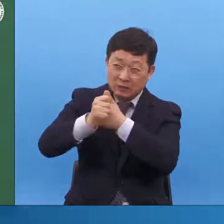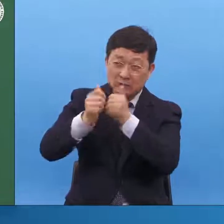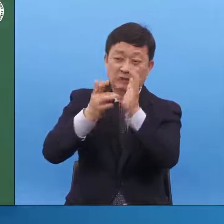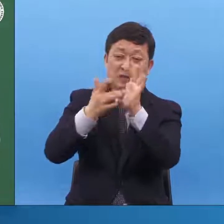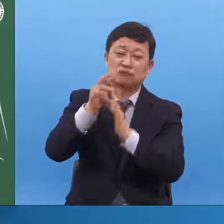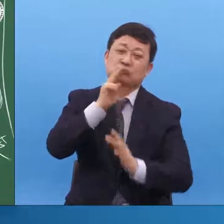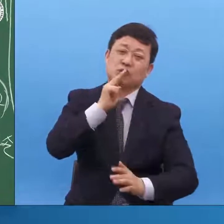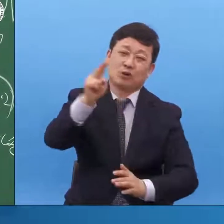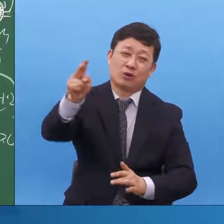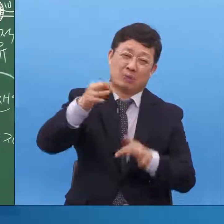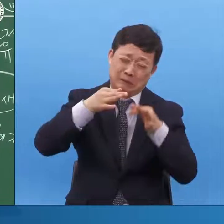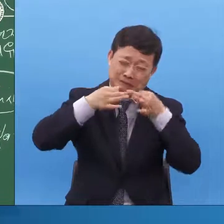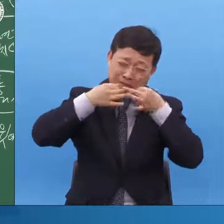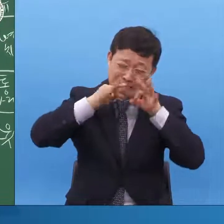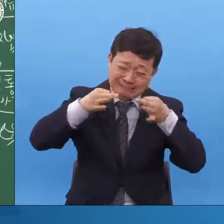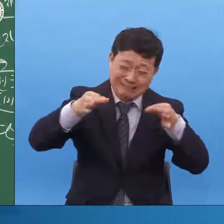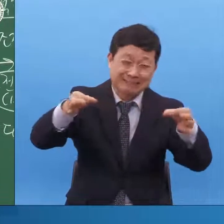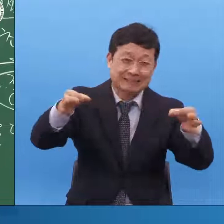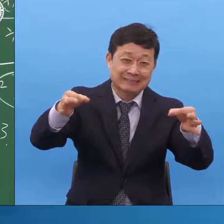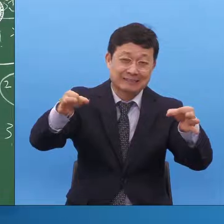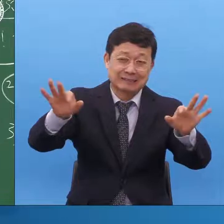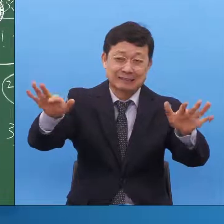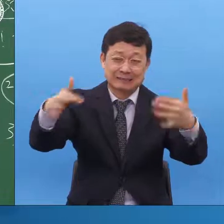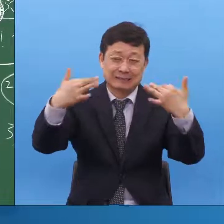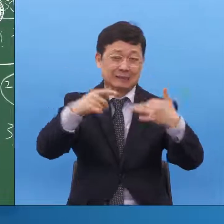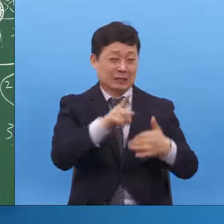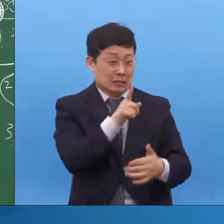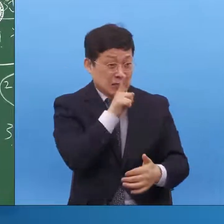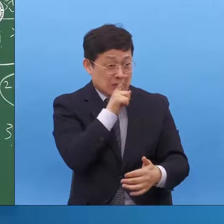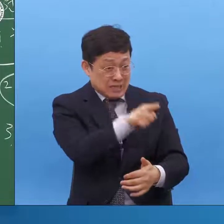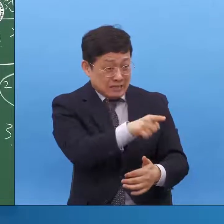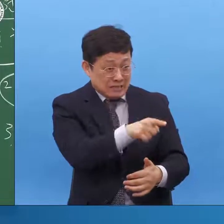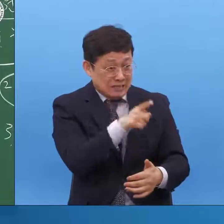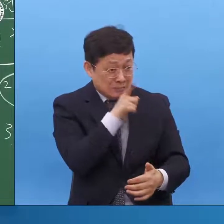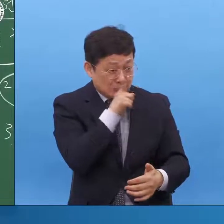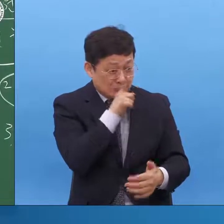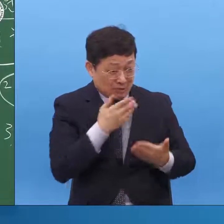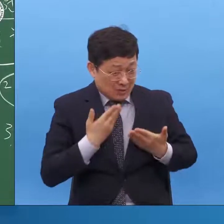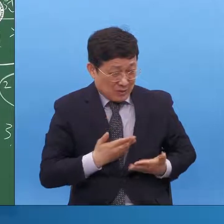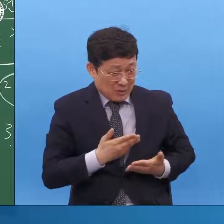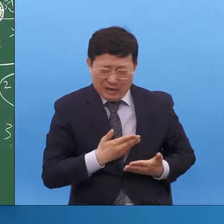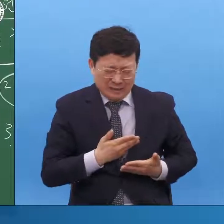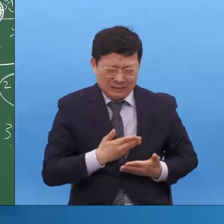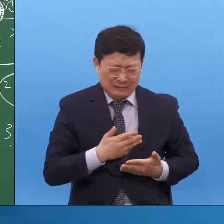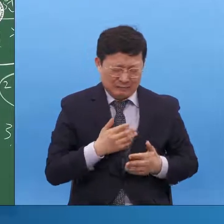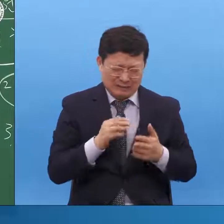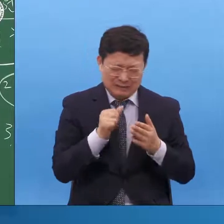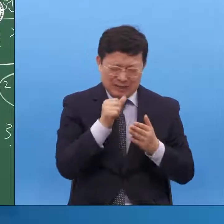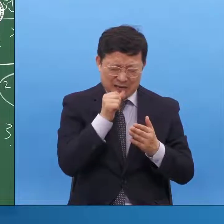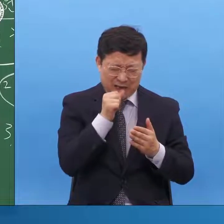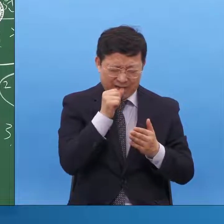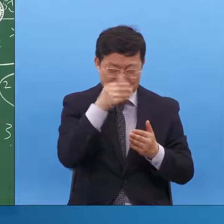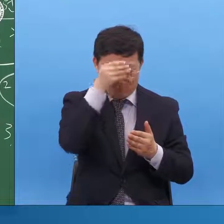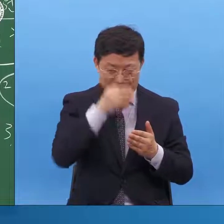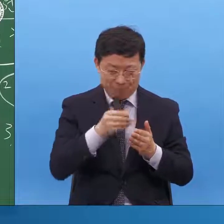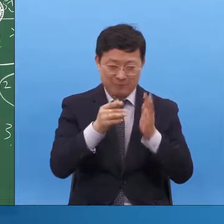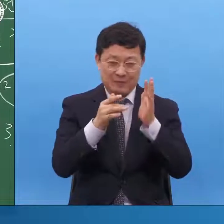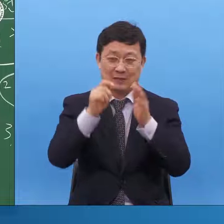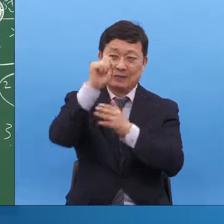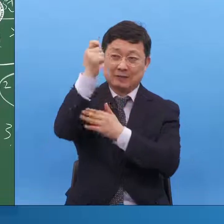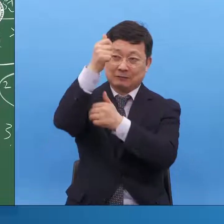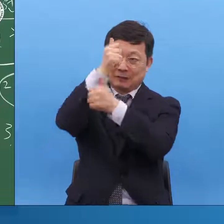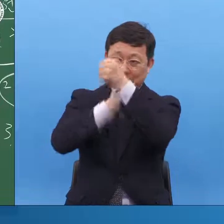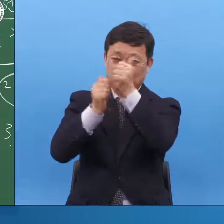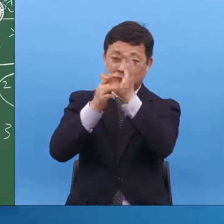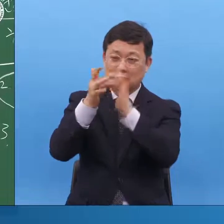Jesus, son of David. 막 소리 지르니까 제자들이 시끄럽도 않는데도 다윗의 자손 예수. He was shouting, and so the disciples said he was too noisy, but he kept crying